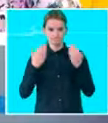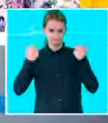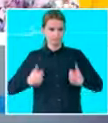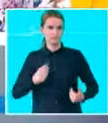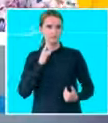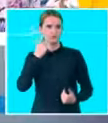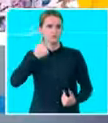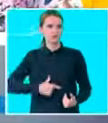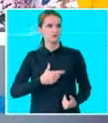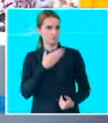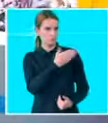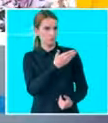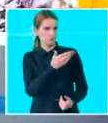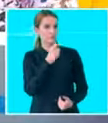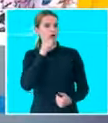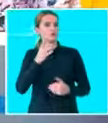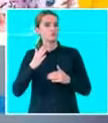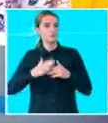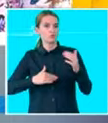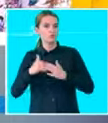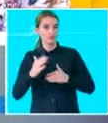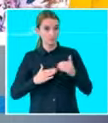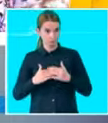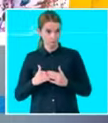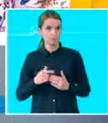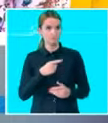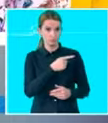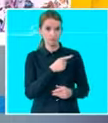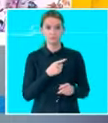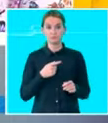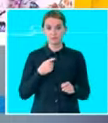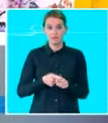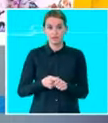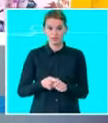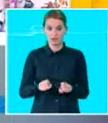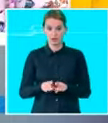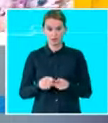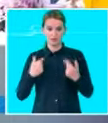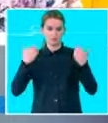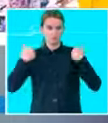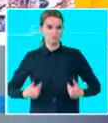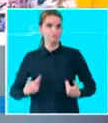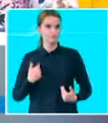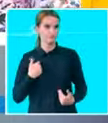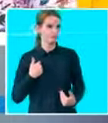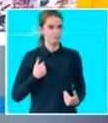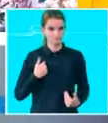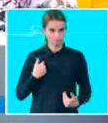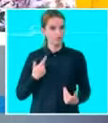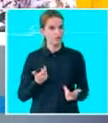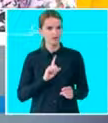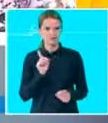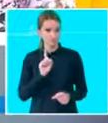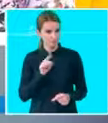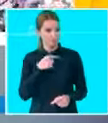си е професия, която така се казва. Така че аз съм само като експерт, само една малка част от облика на този образ. Аз